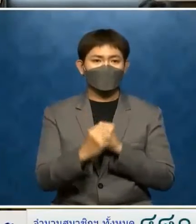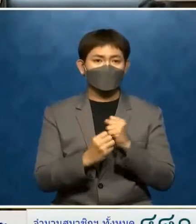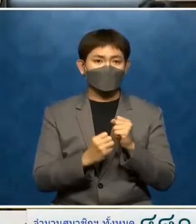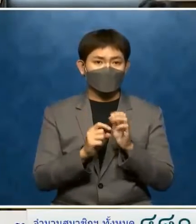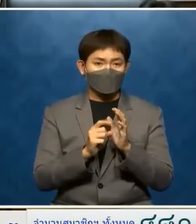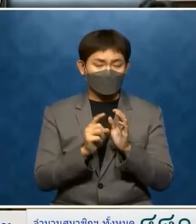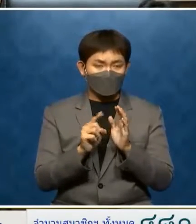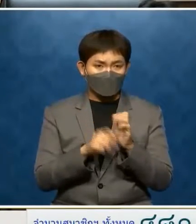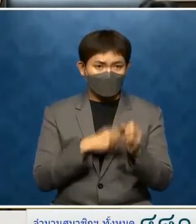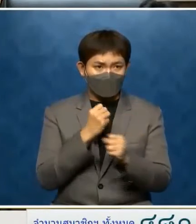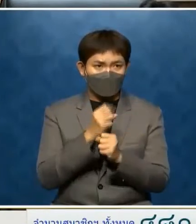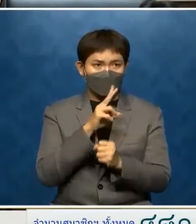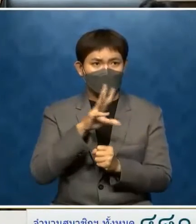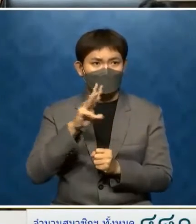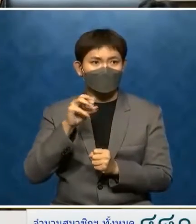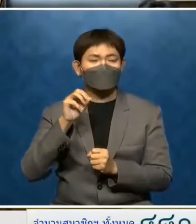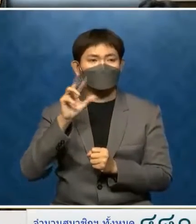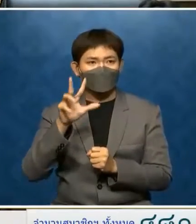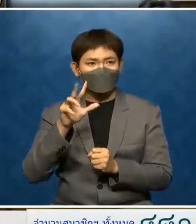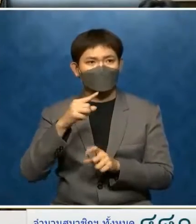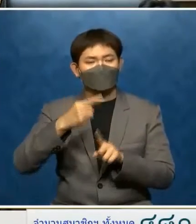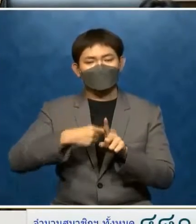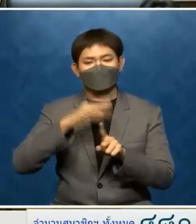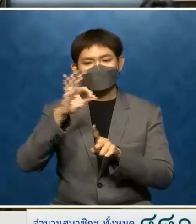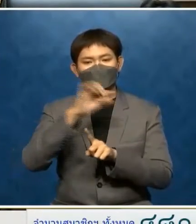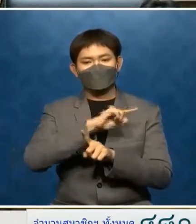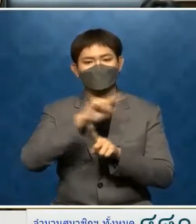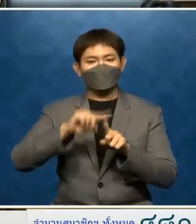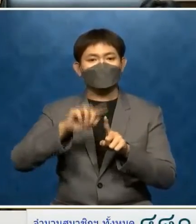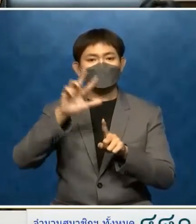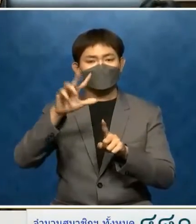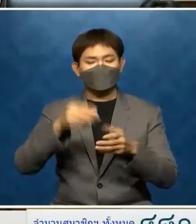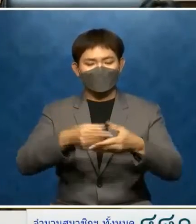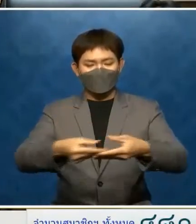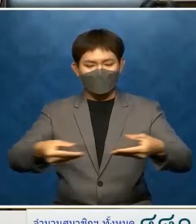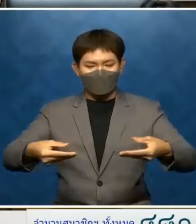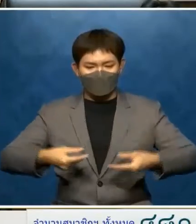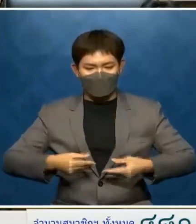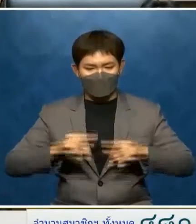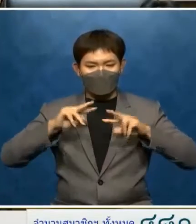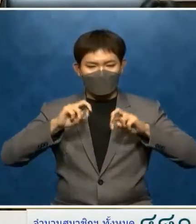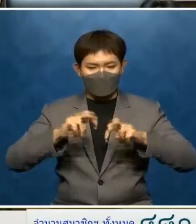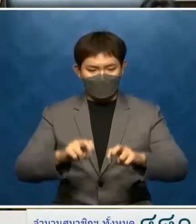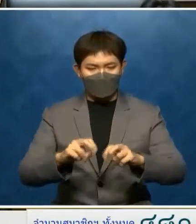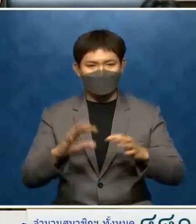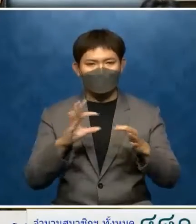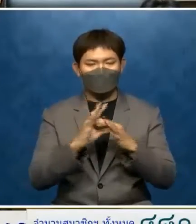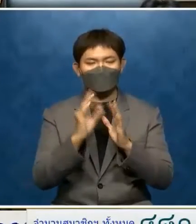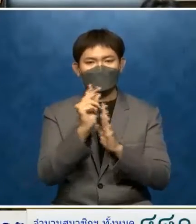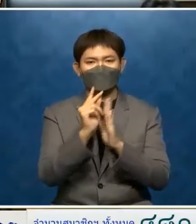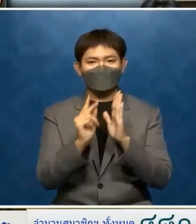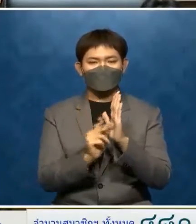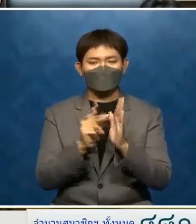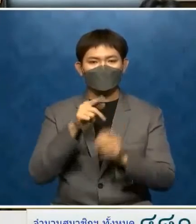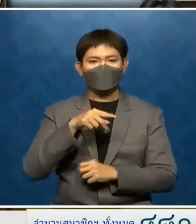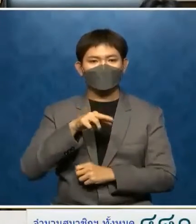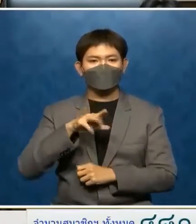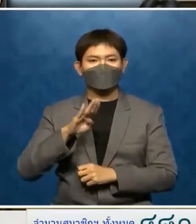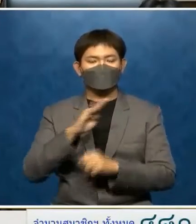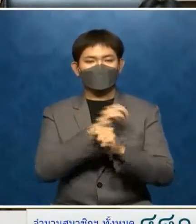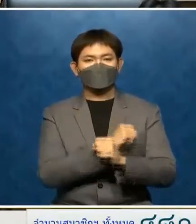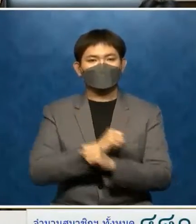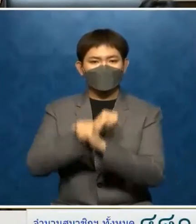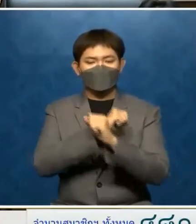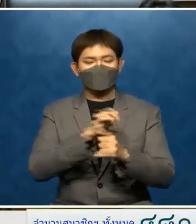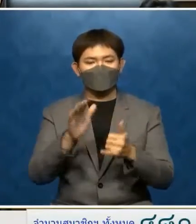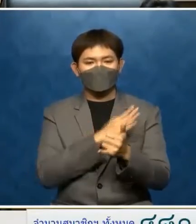2563 วันที่ 3 กัยายน รายงานการพิจนาศึกษาเรองร่างพระชบัญญัติ ป้องกและปาบปรามการ